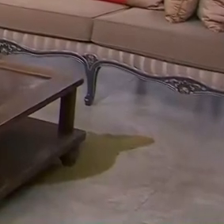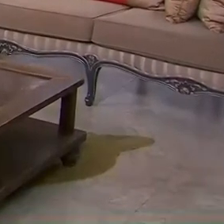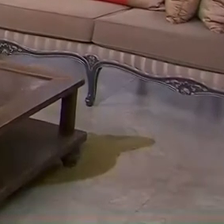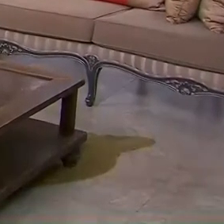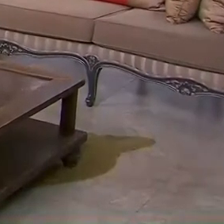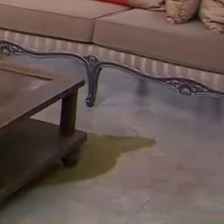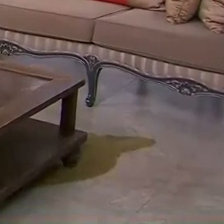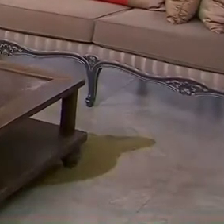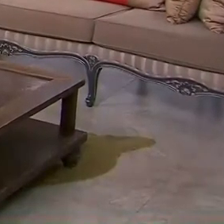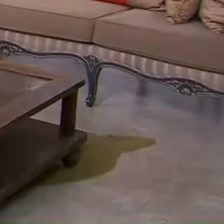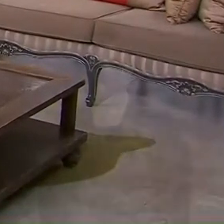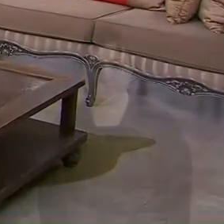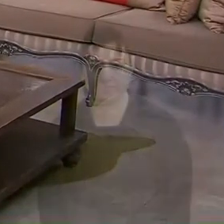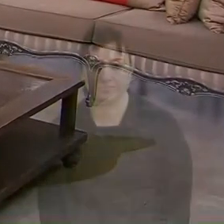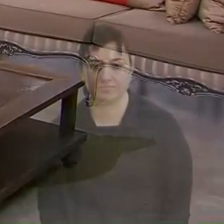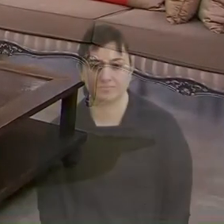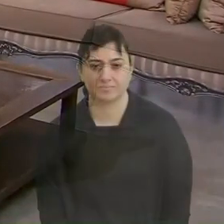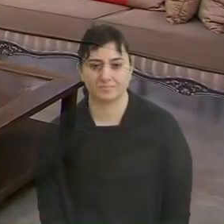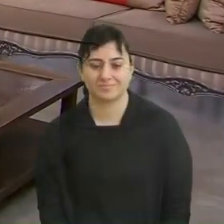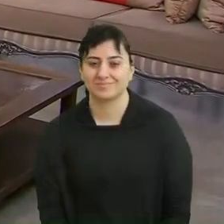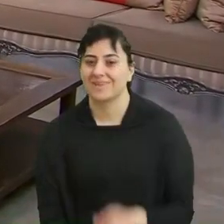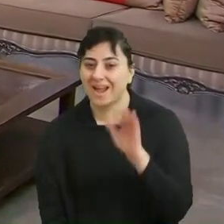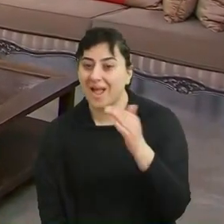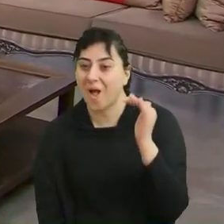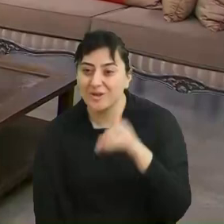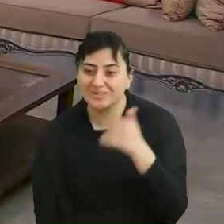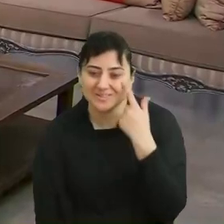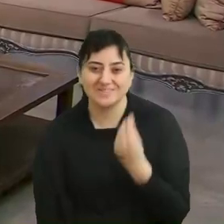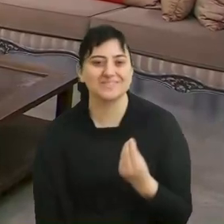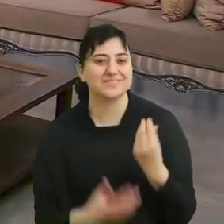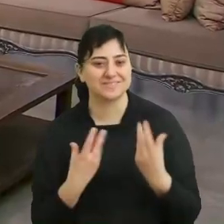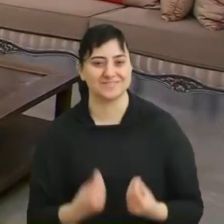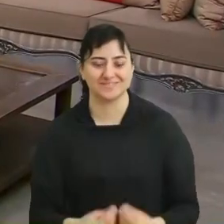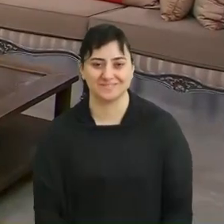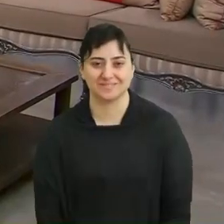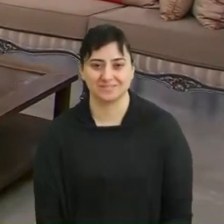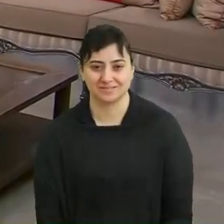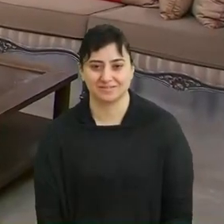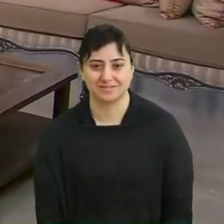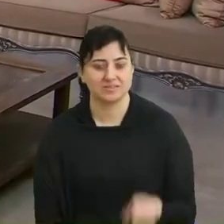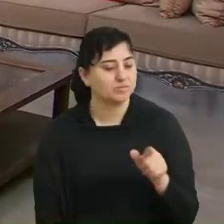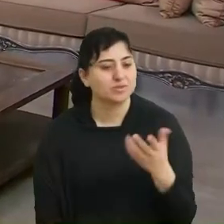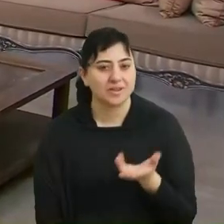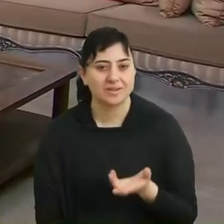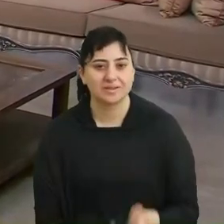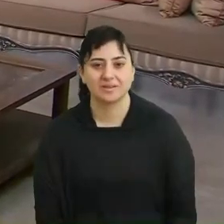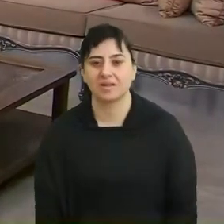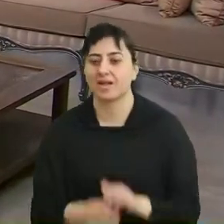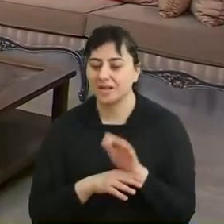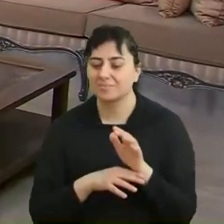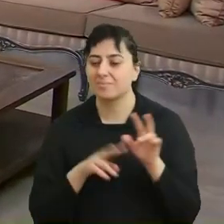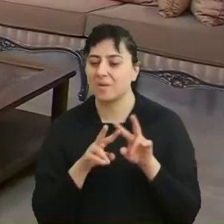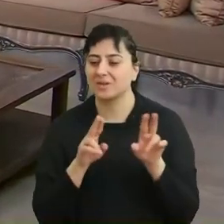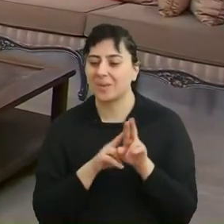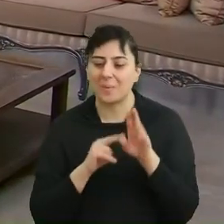sırada Biricik geldi dışarıdan, elinde bir kutu. Hayatım hoş geldin. Hoş bulduk. Bunlar ne bir tanem ya? Hayatım, Mahmut